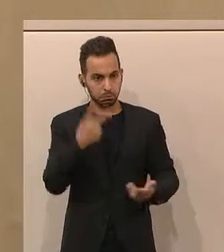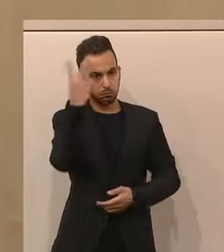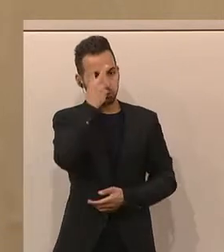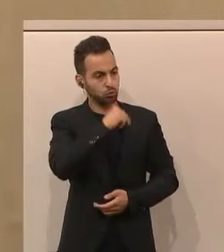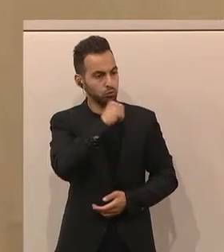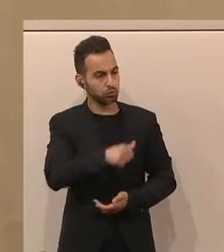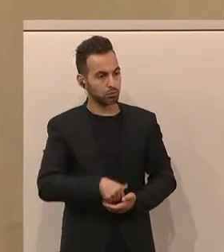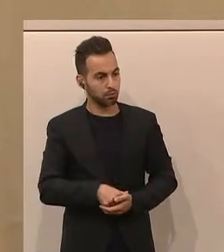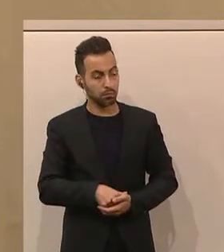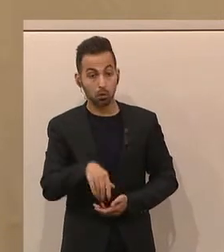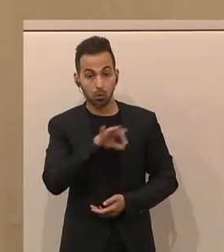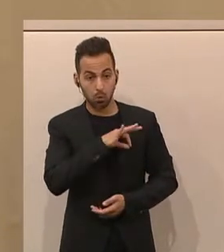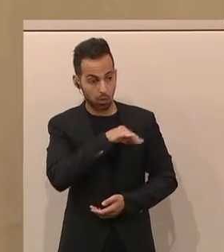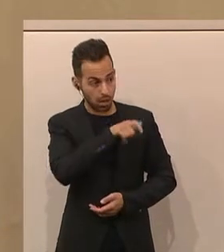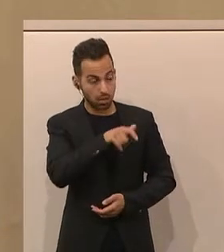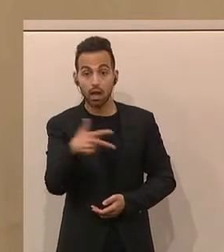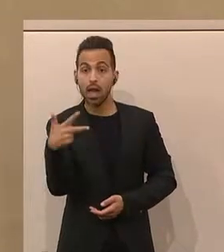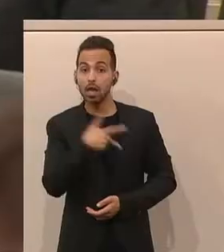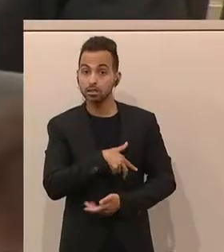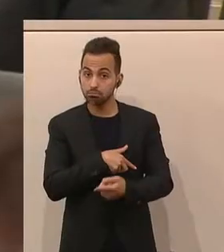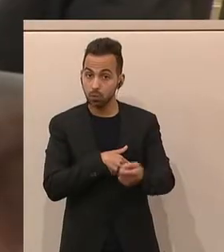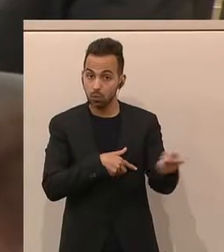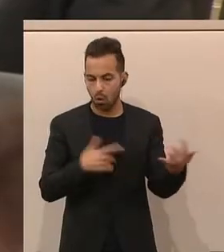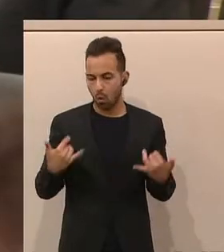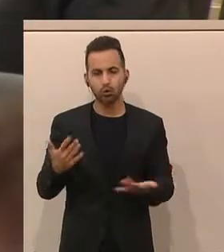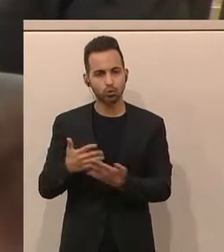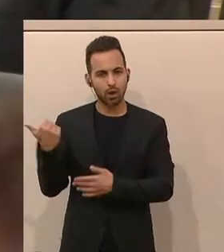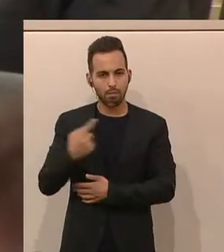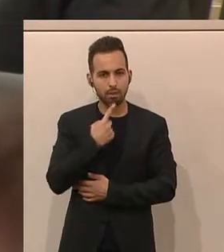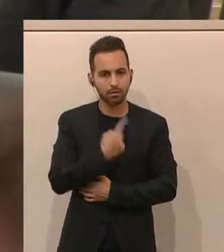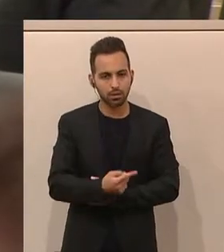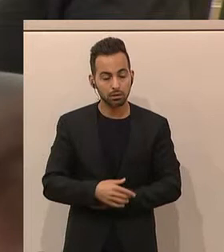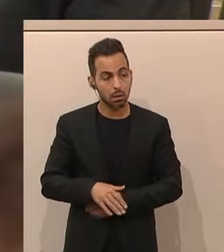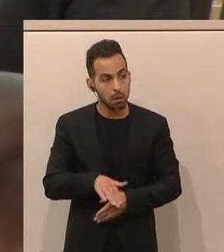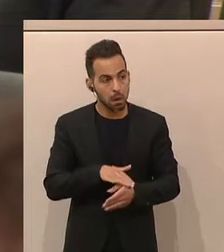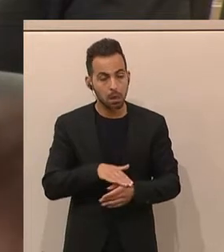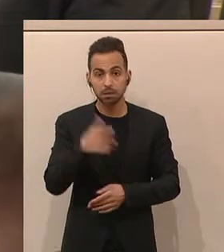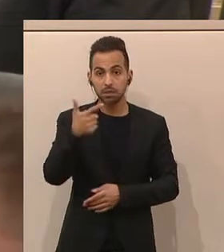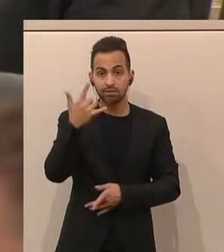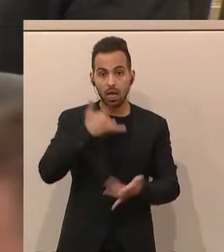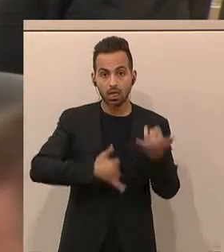Sie, Kolleginnen und Kollegen von der SPÖ, hätten, und das wurde heute auch schon einmal angesprochen,